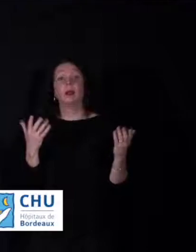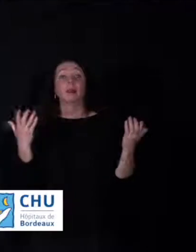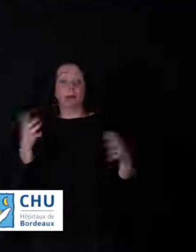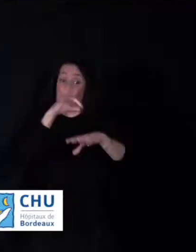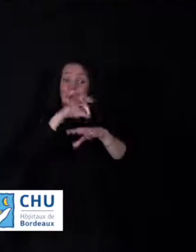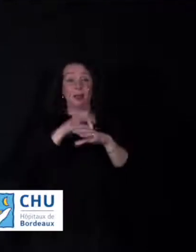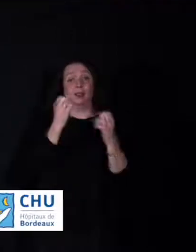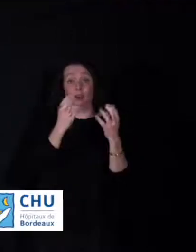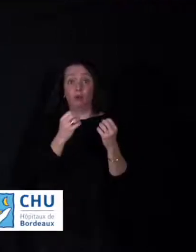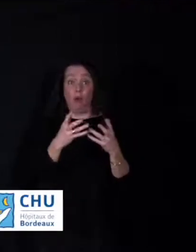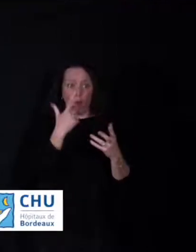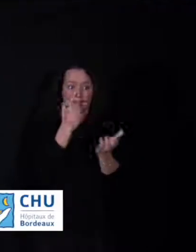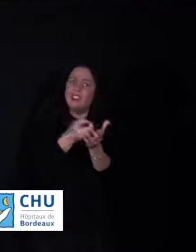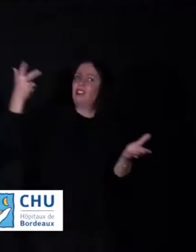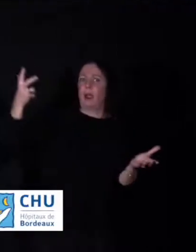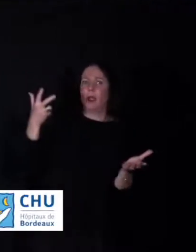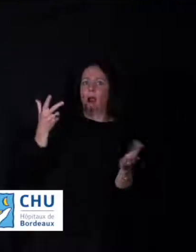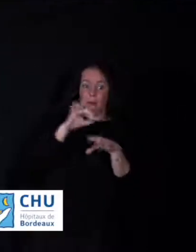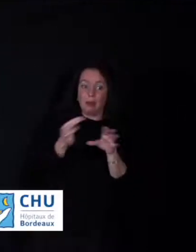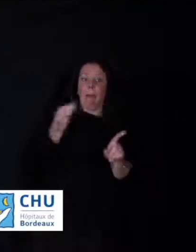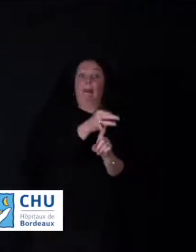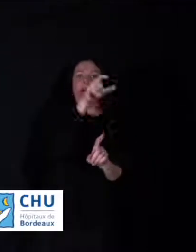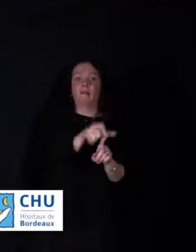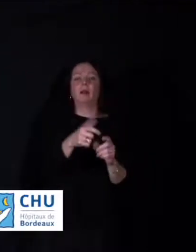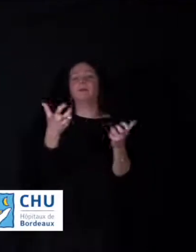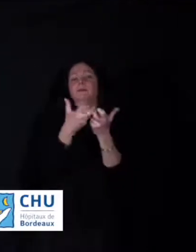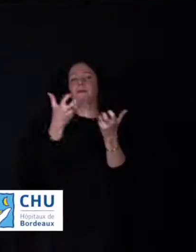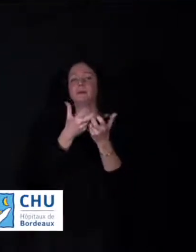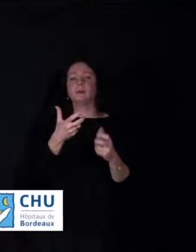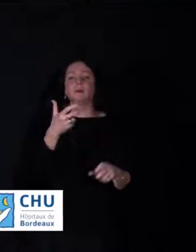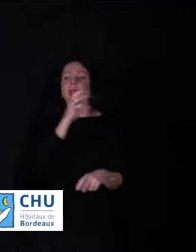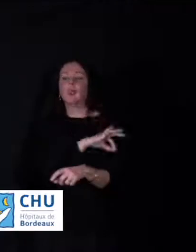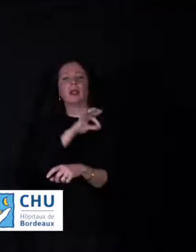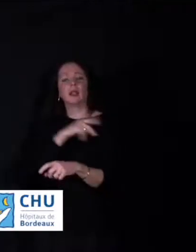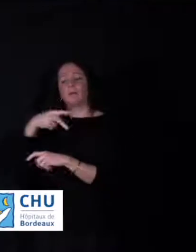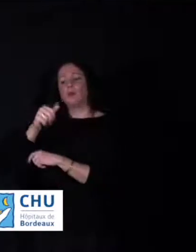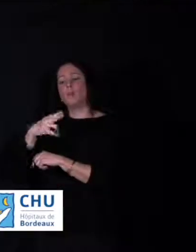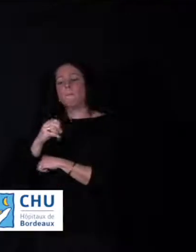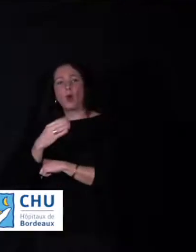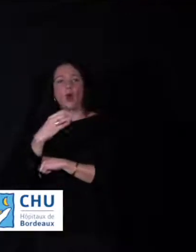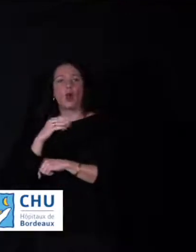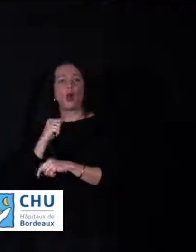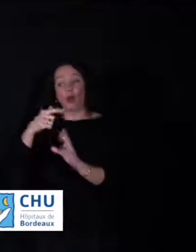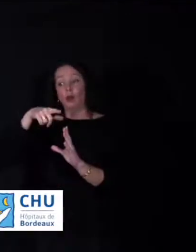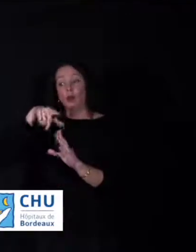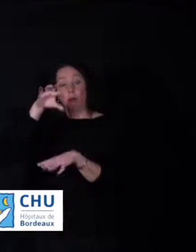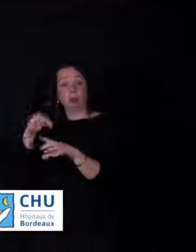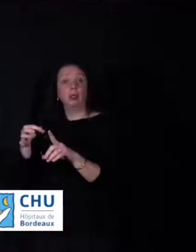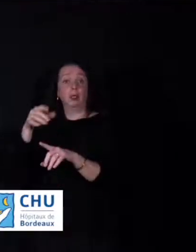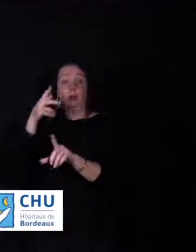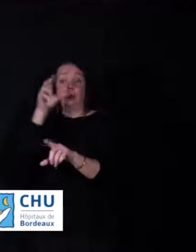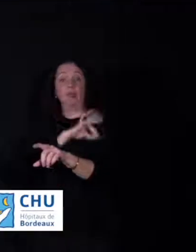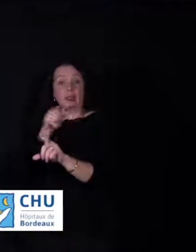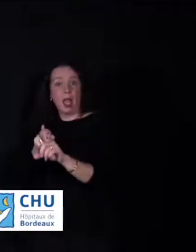maladie coûtant souvent beaucoup plus cher que la prévention vaccinale. Par exemple, un vaccin du pneumocoque va revenir moins cher qu'une pneumonie